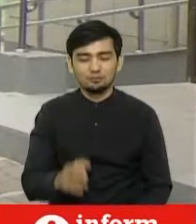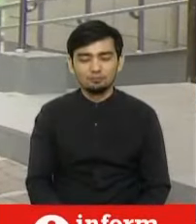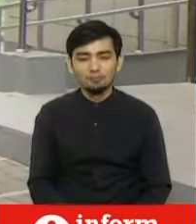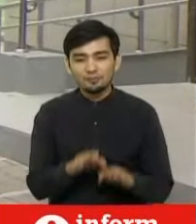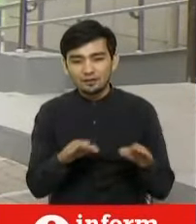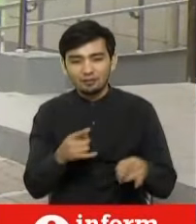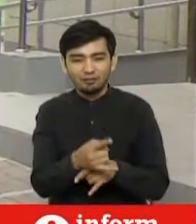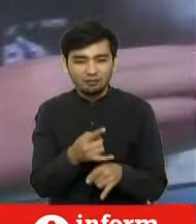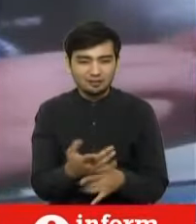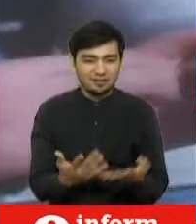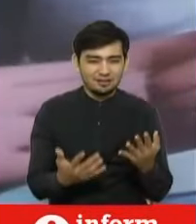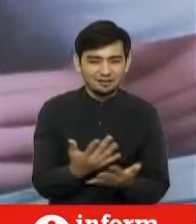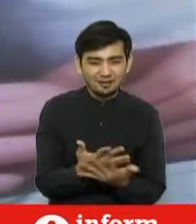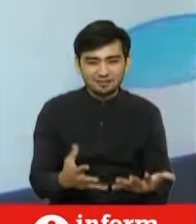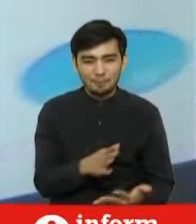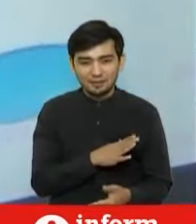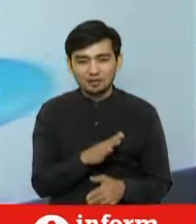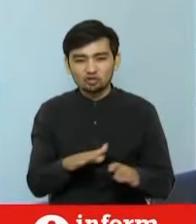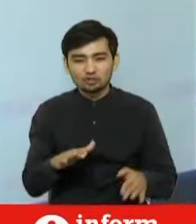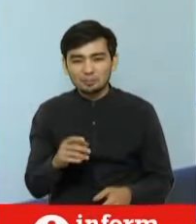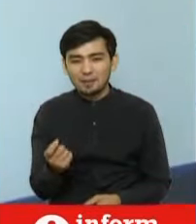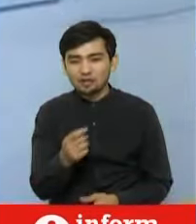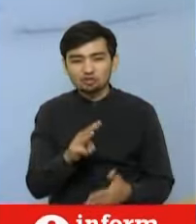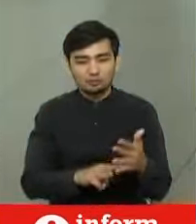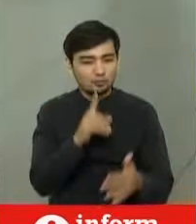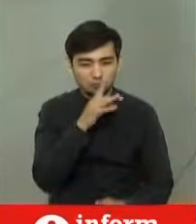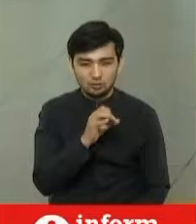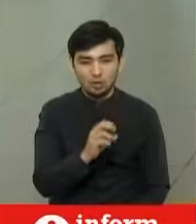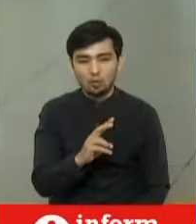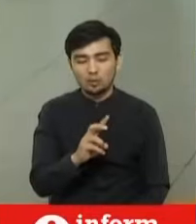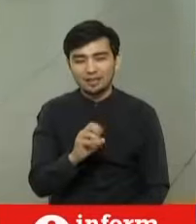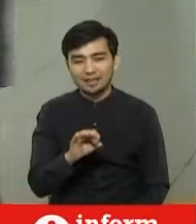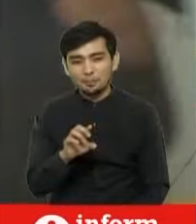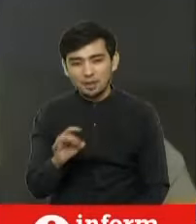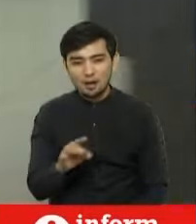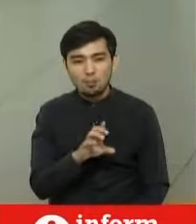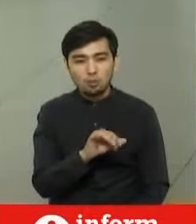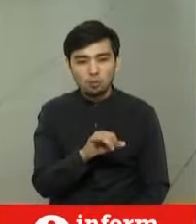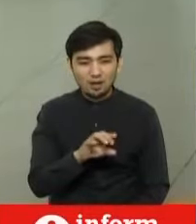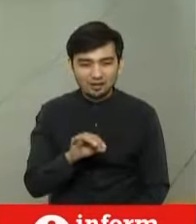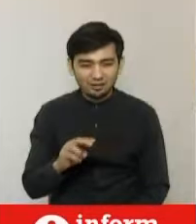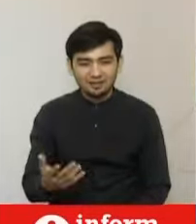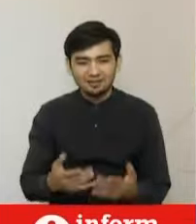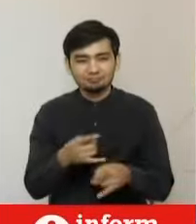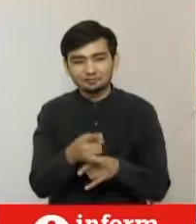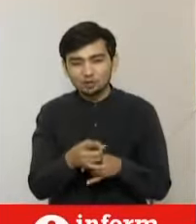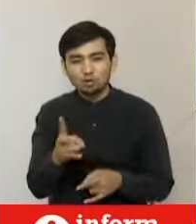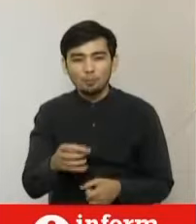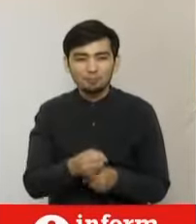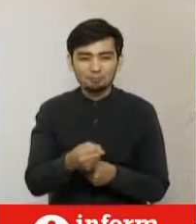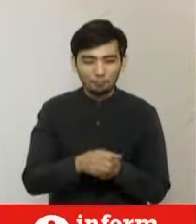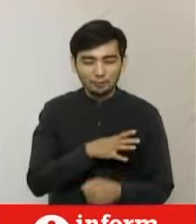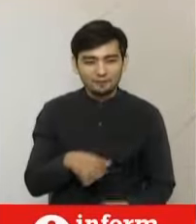детскую шалость в виде травли грозит не детский штраф. За буллинг и кибербуллинг родители или законные представители нарушителя должны